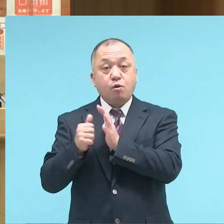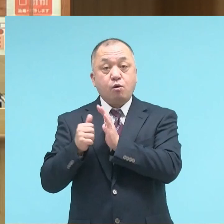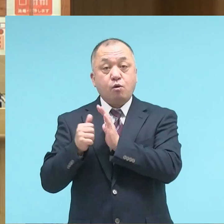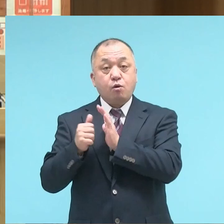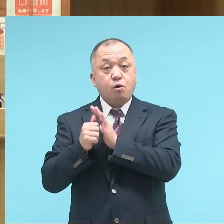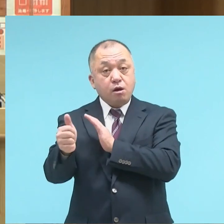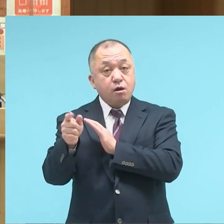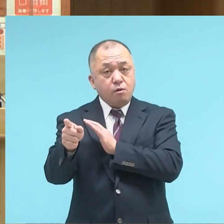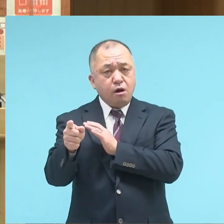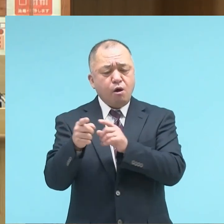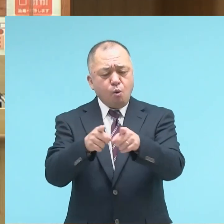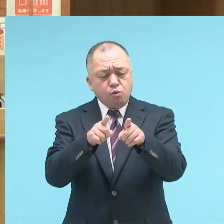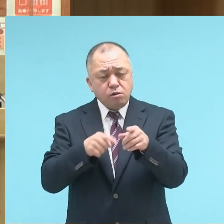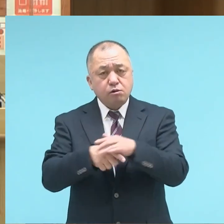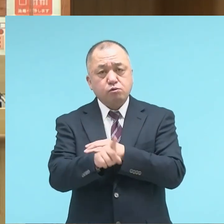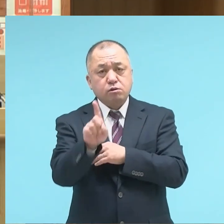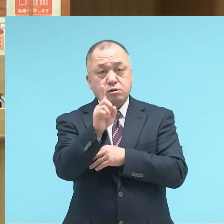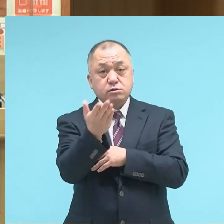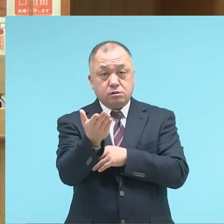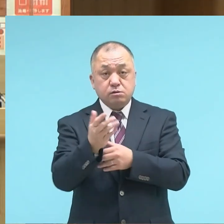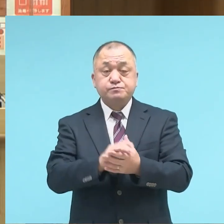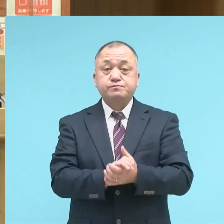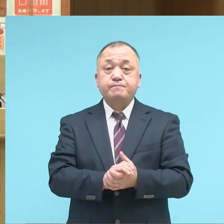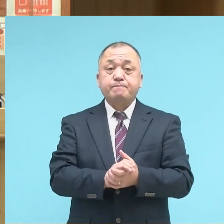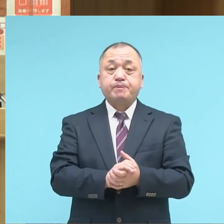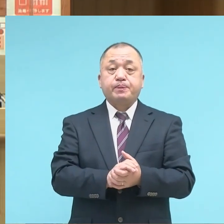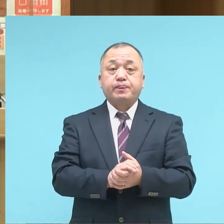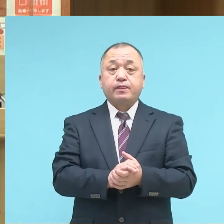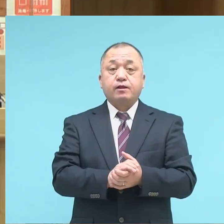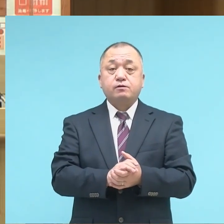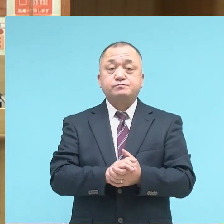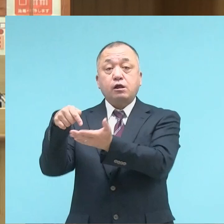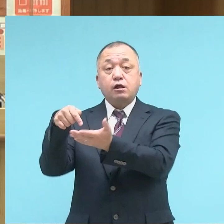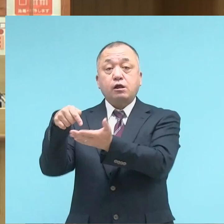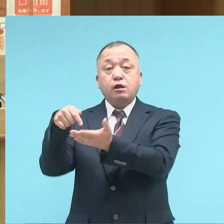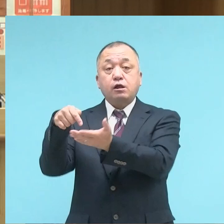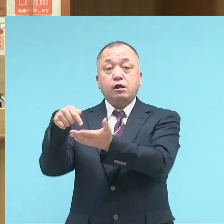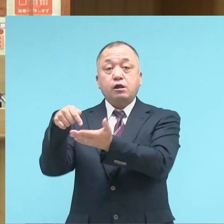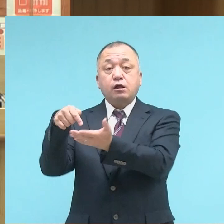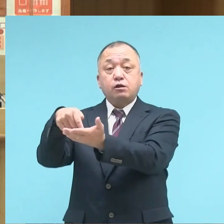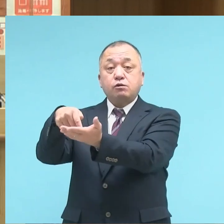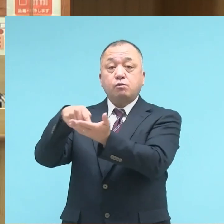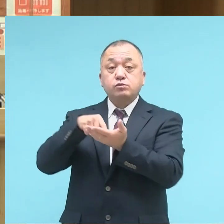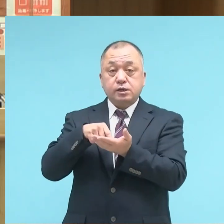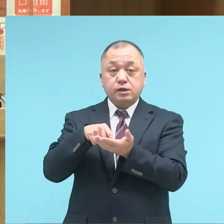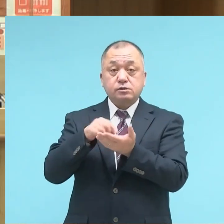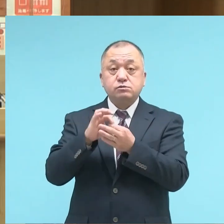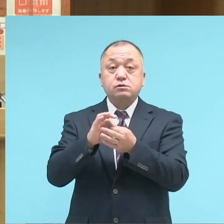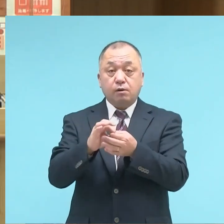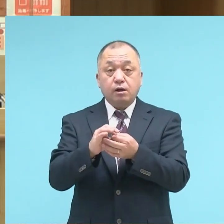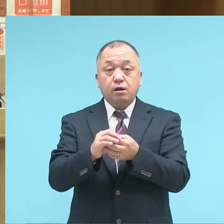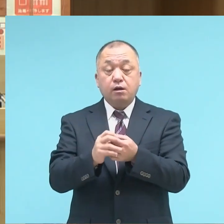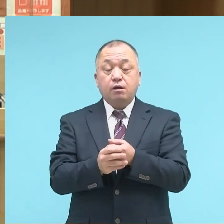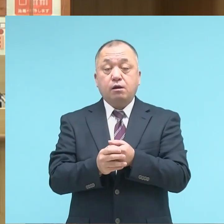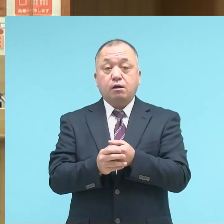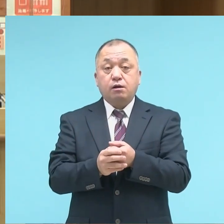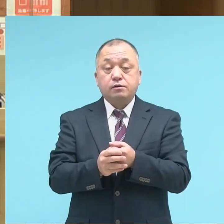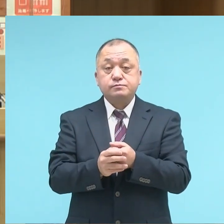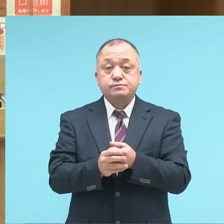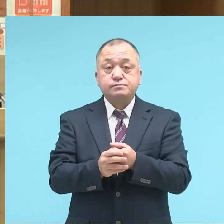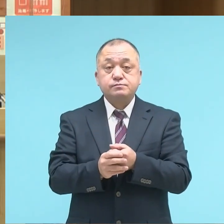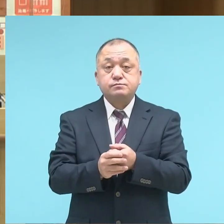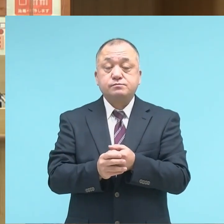直に言って何だとお考えでしょう か。その派遣要請についてはですね、先ほど申し上げた